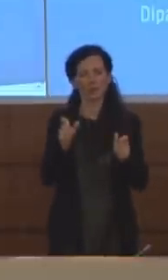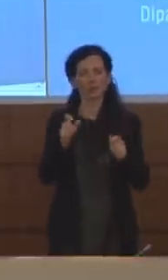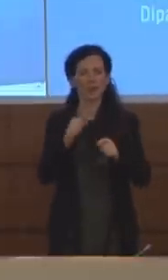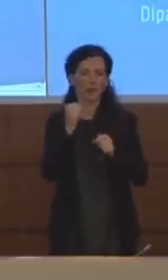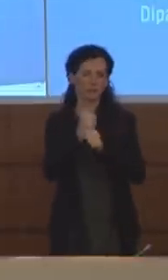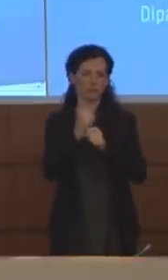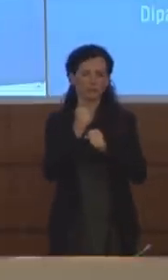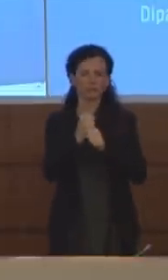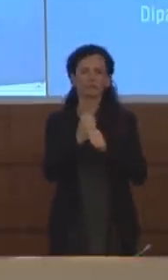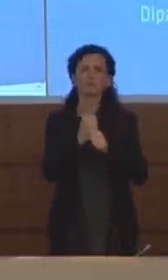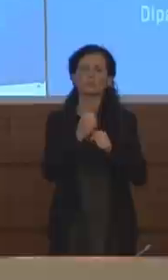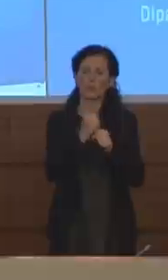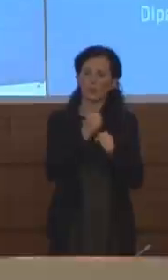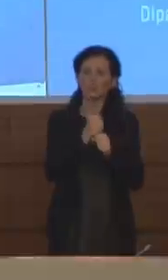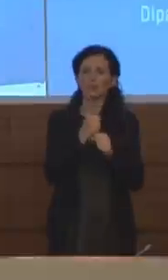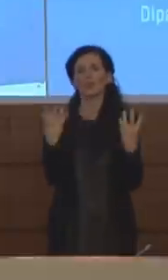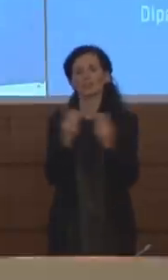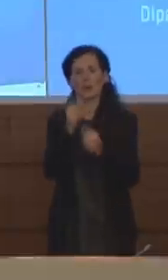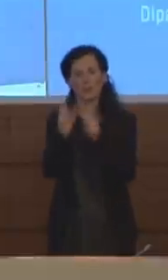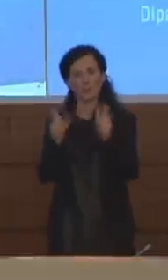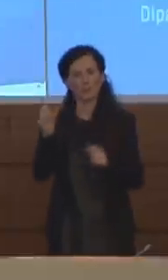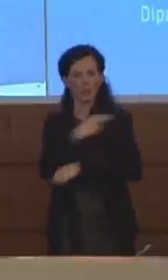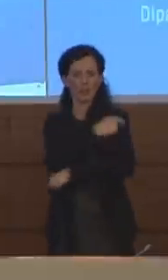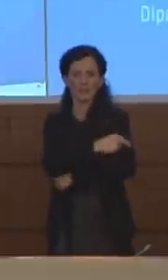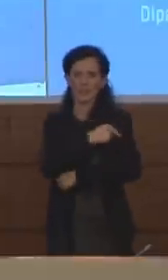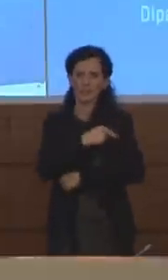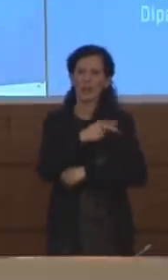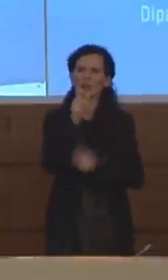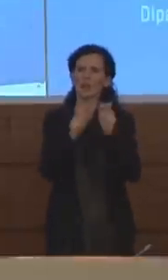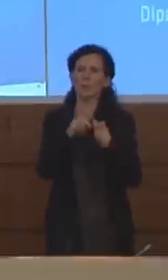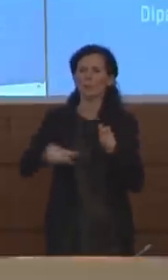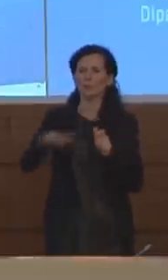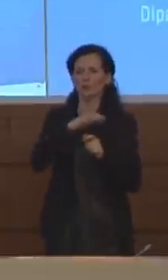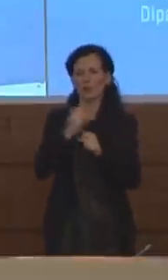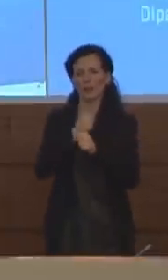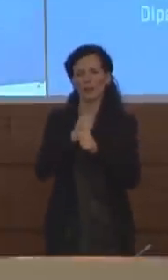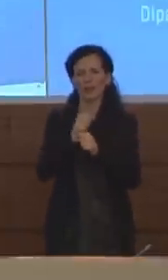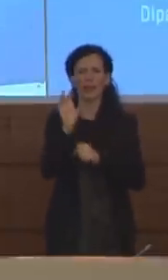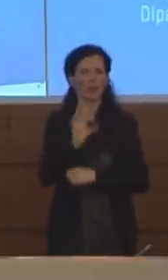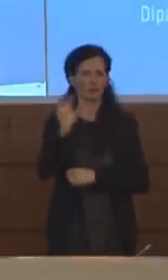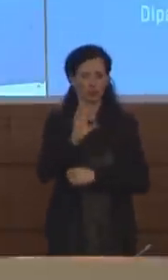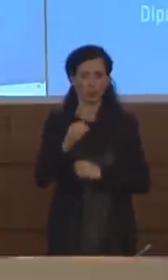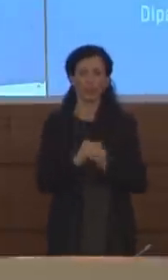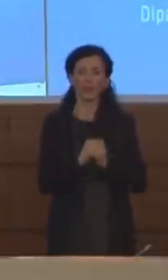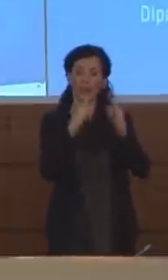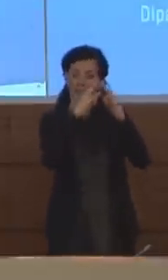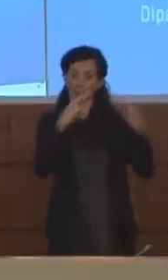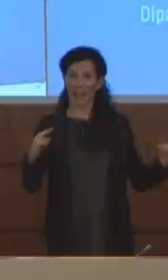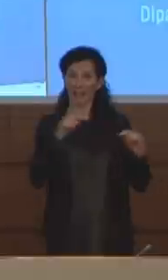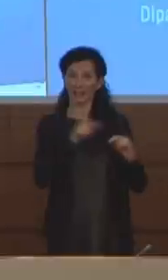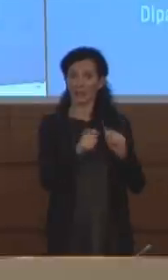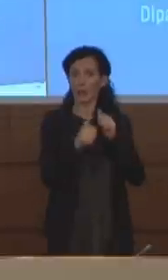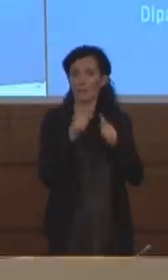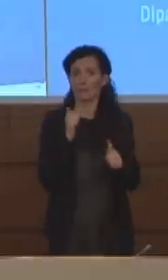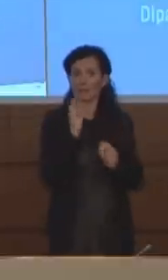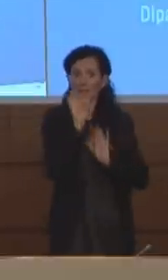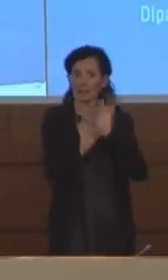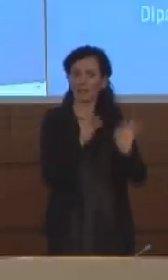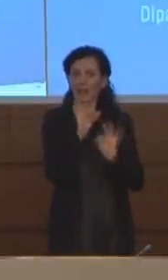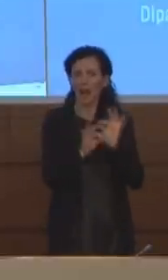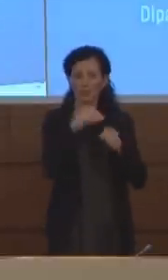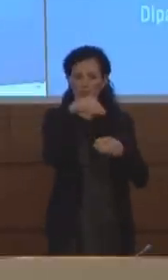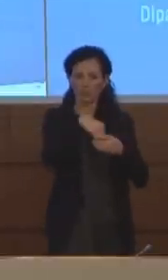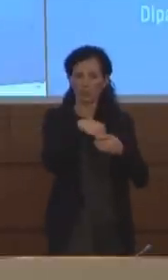al personale sanitario al personale delle regioni il numero delle tende pre triage negli ospedali